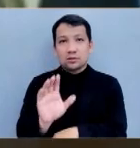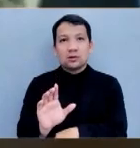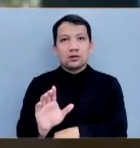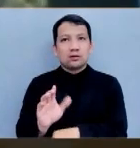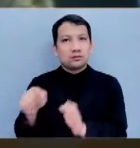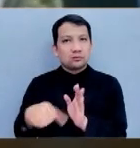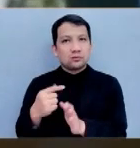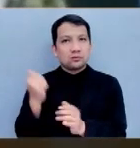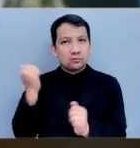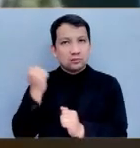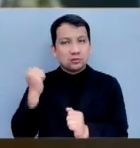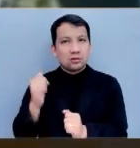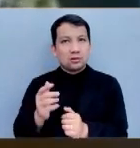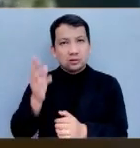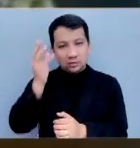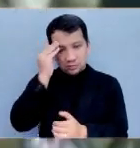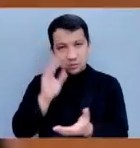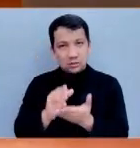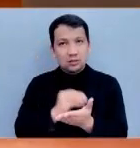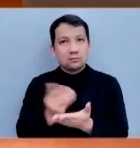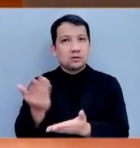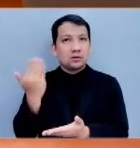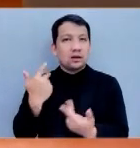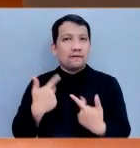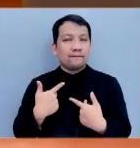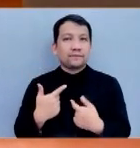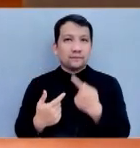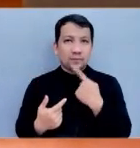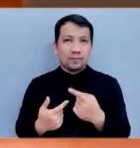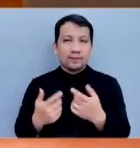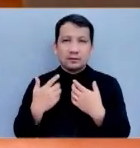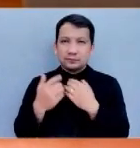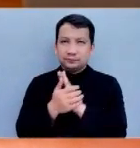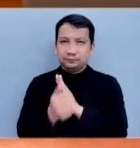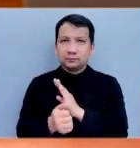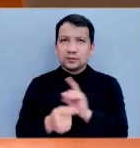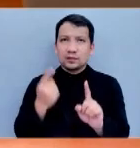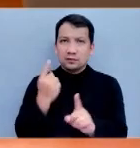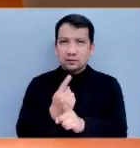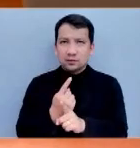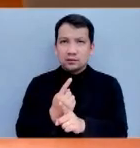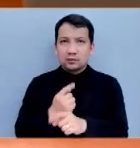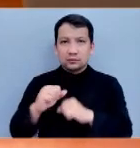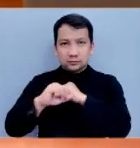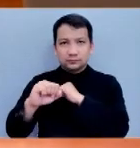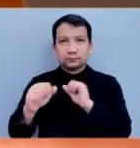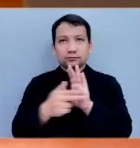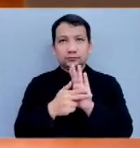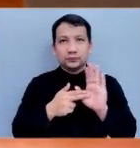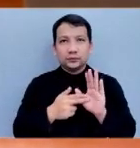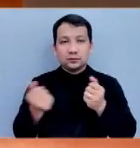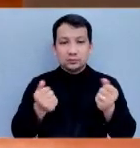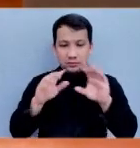naman they've learned their lesson also from that. Ayon pa sa ilang eksperto, tama lang na may slogan at branding ang